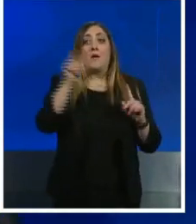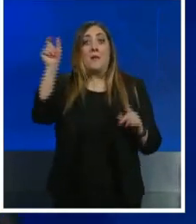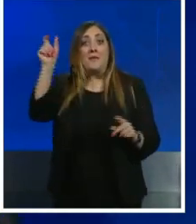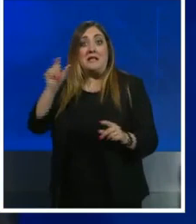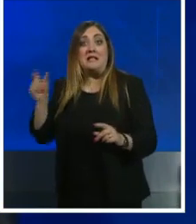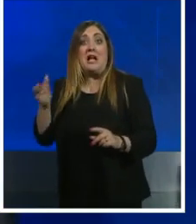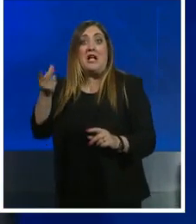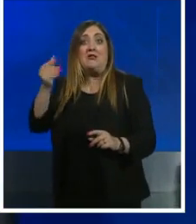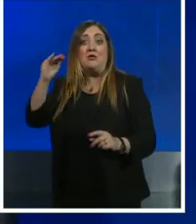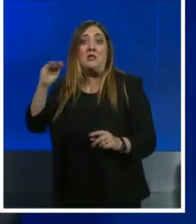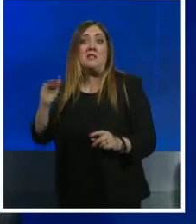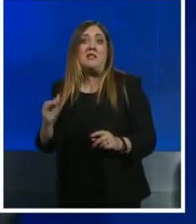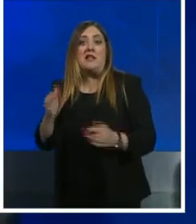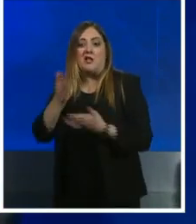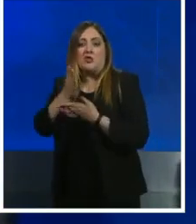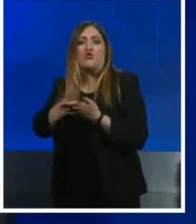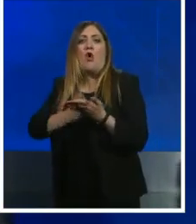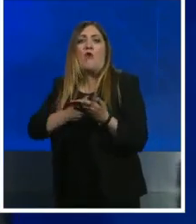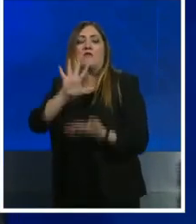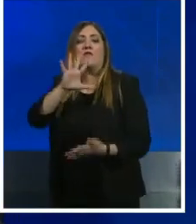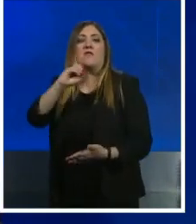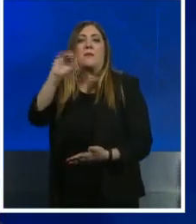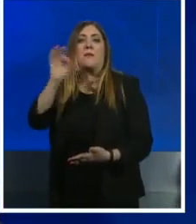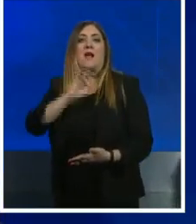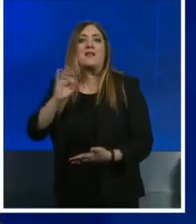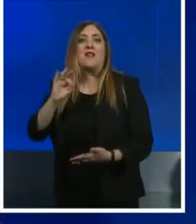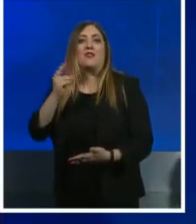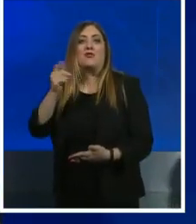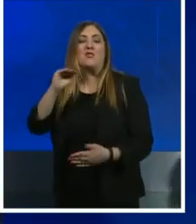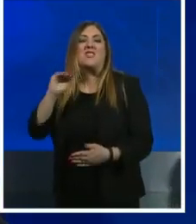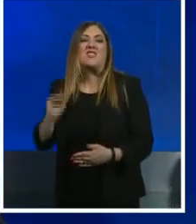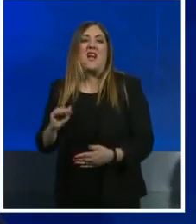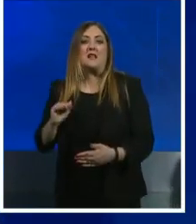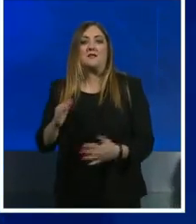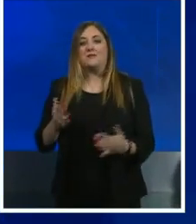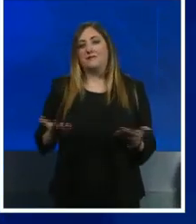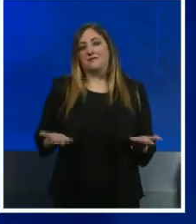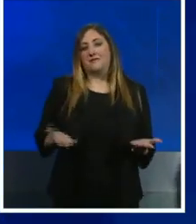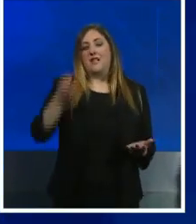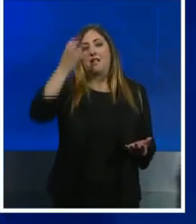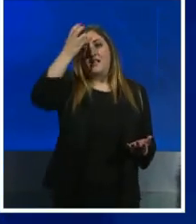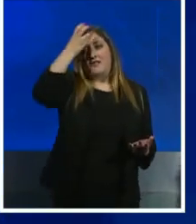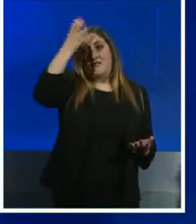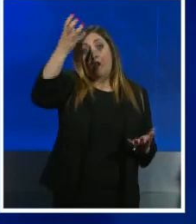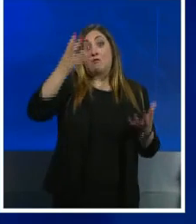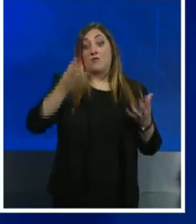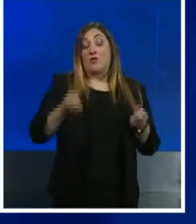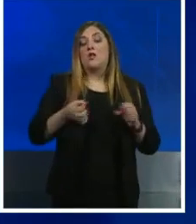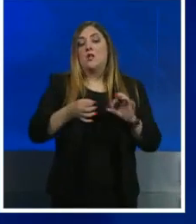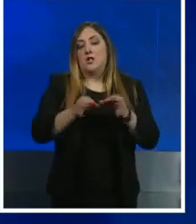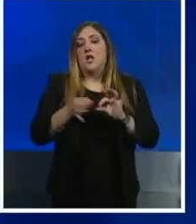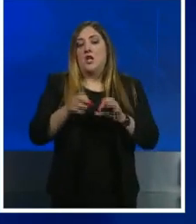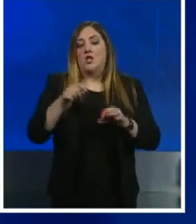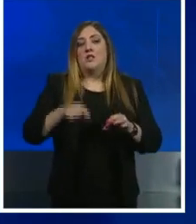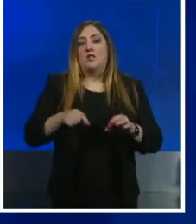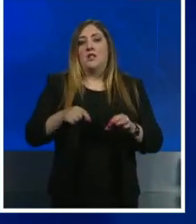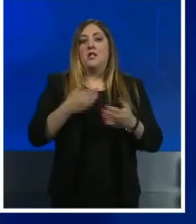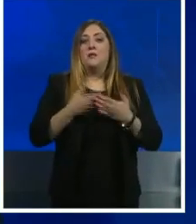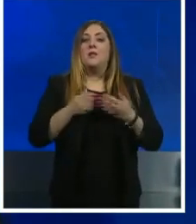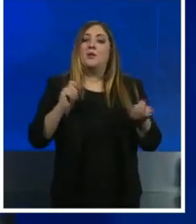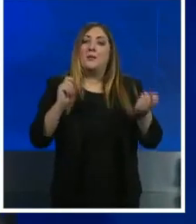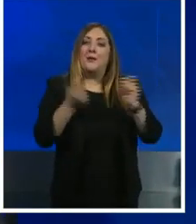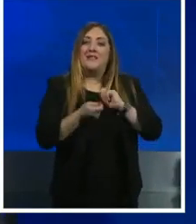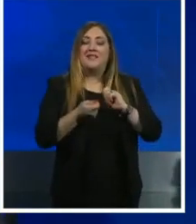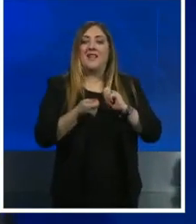mill-Italja tixtriha b'nofs il-prezz. Jiġifieri il-Gvern irid jagħmel il-parti tiegħu biex it-tranzizzjoni anki fejn